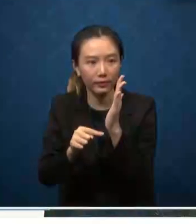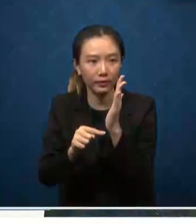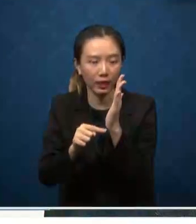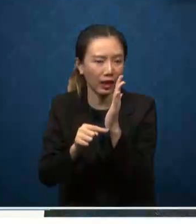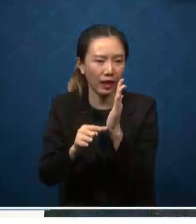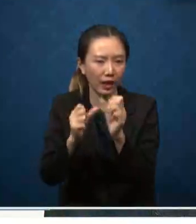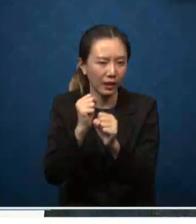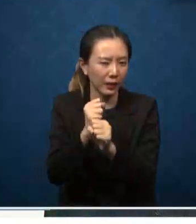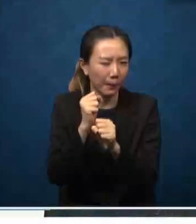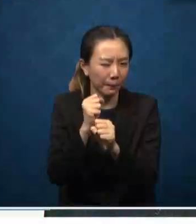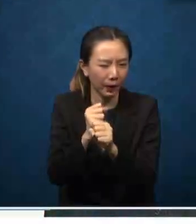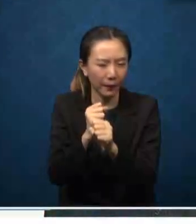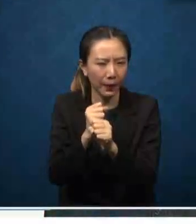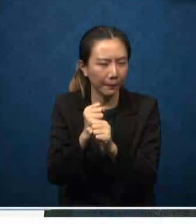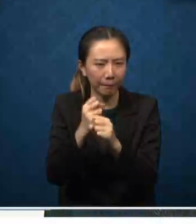ผิดสังเกตอยู่มากมาย